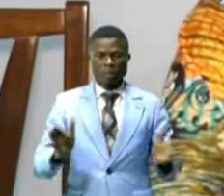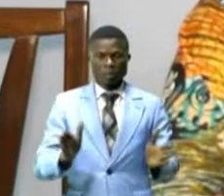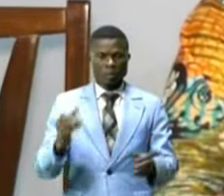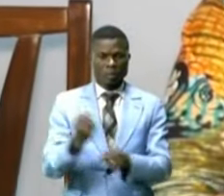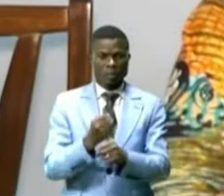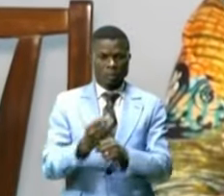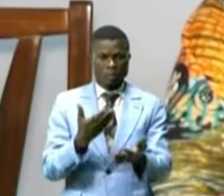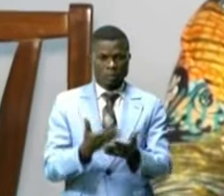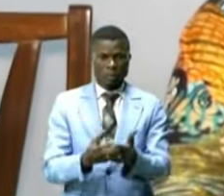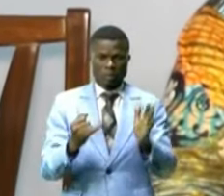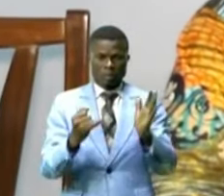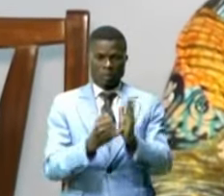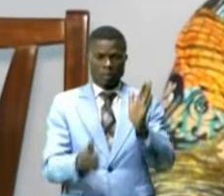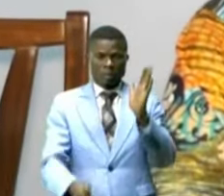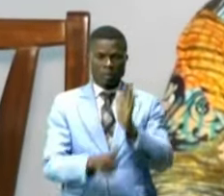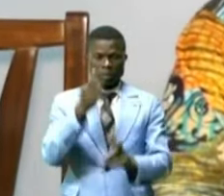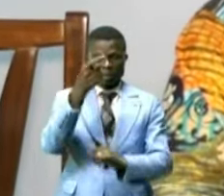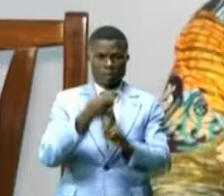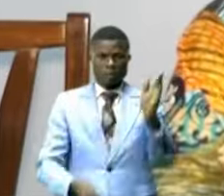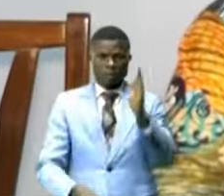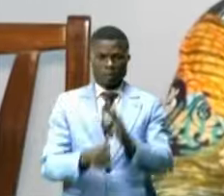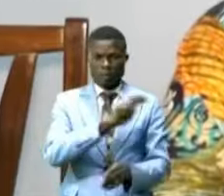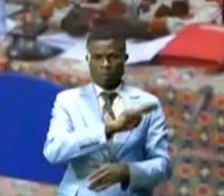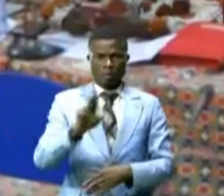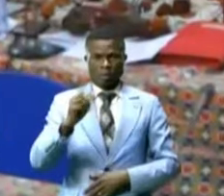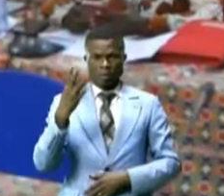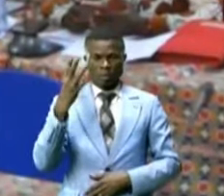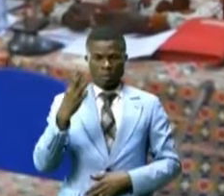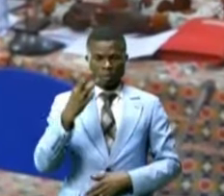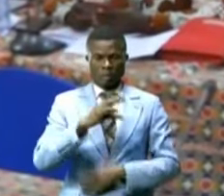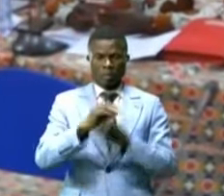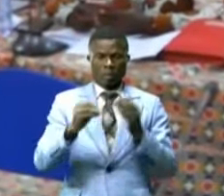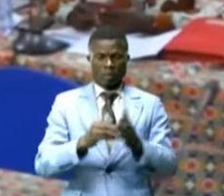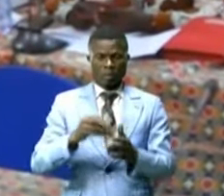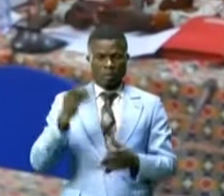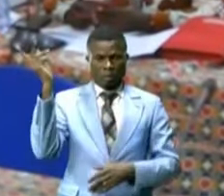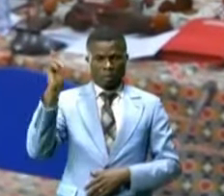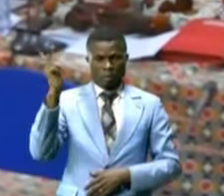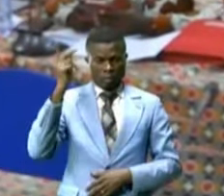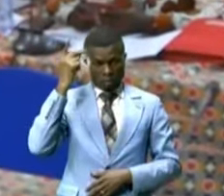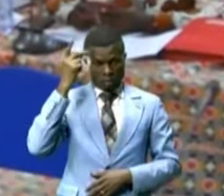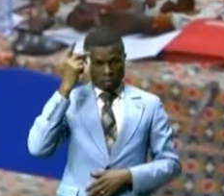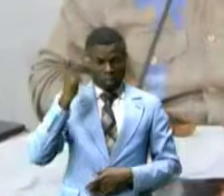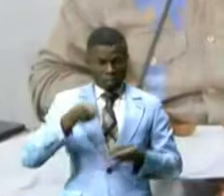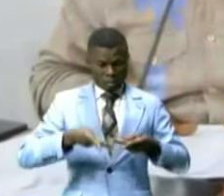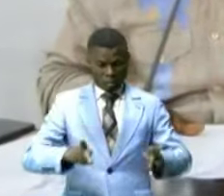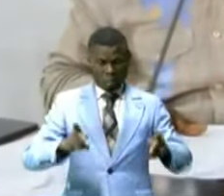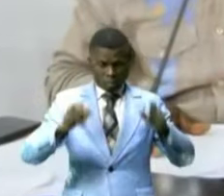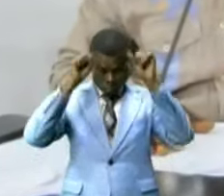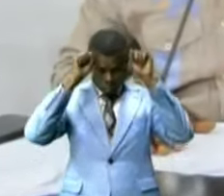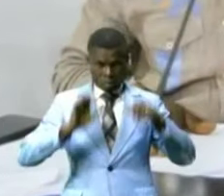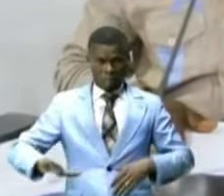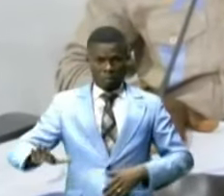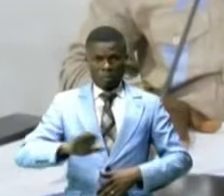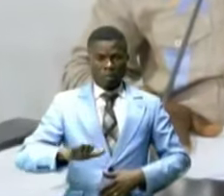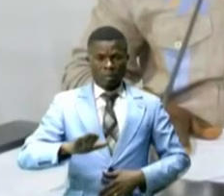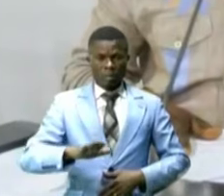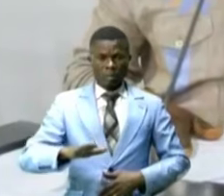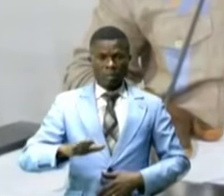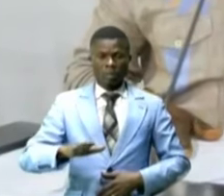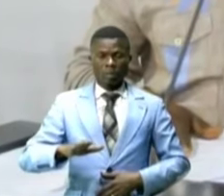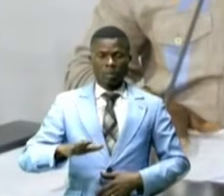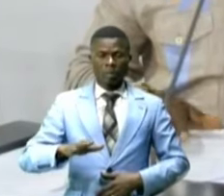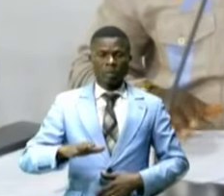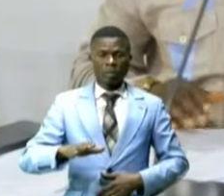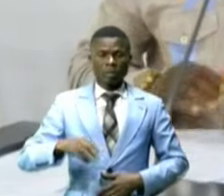Travail, samedi 11 novembre 2023 au centre Caritas Congo à Kinshasa, sur instruction du chef de l'État, que le membre de